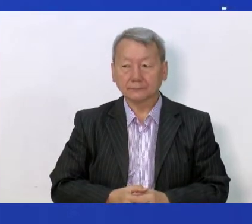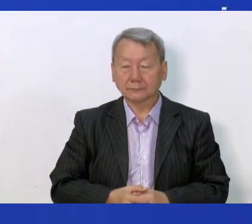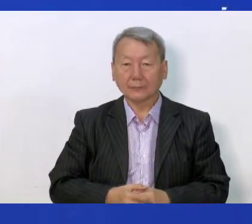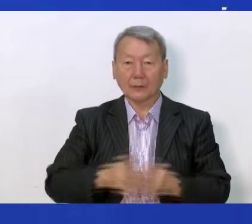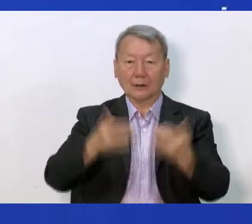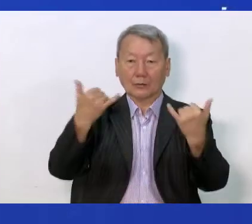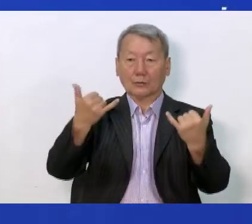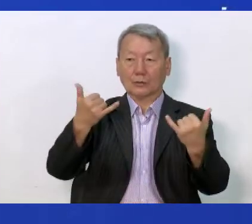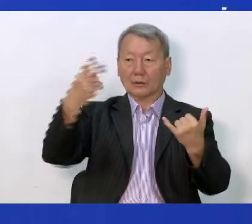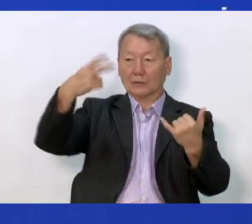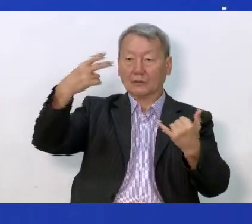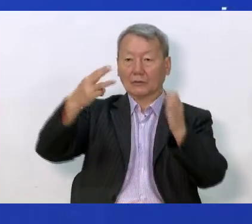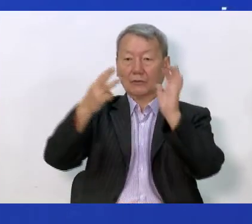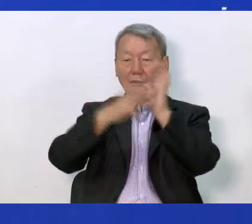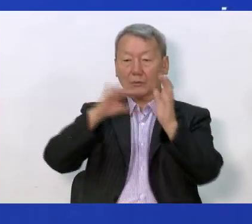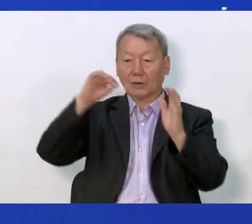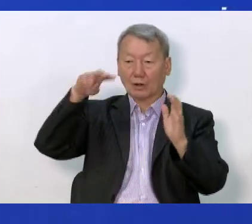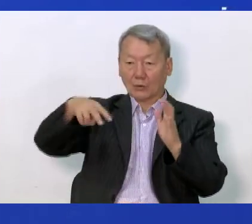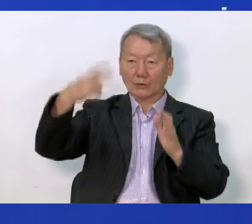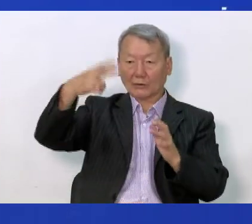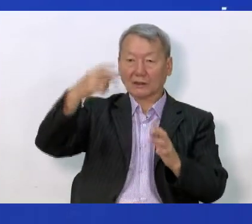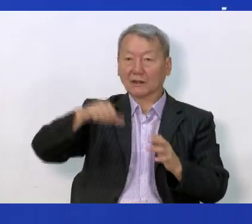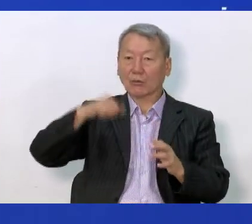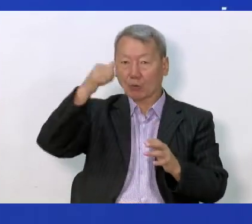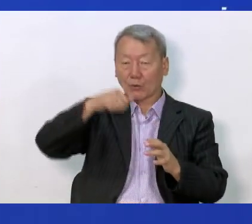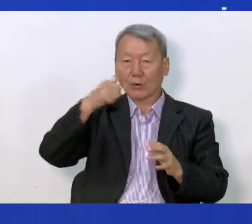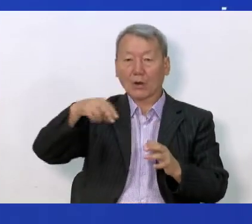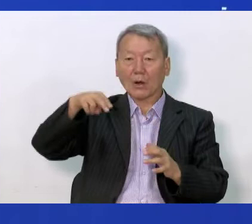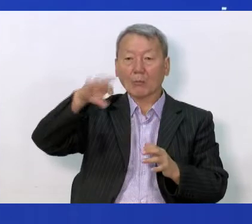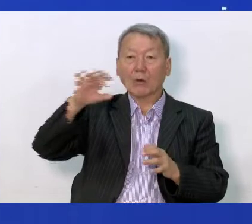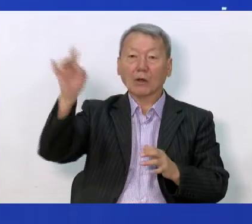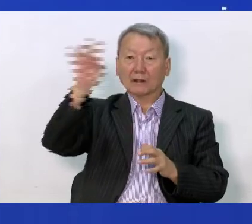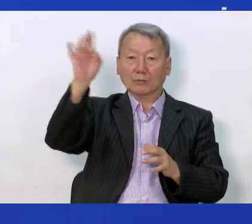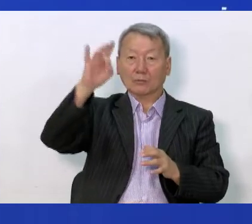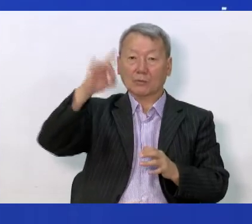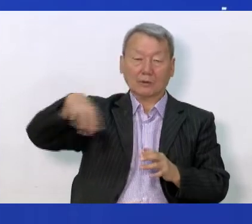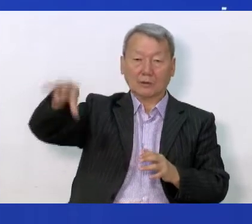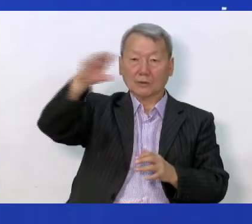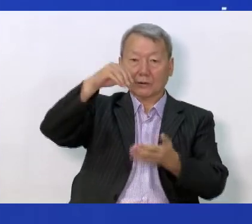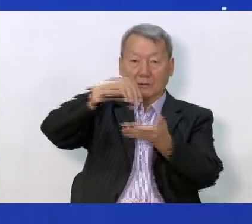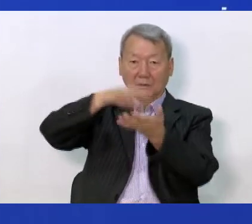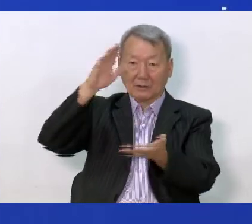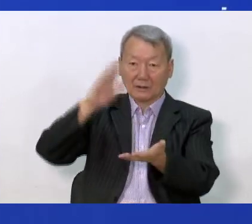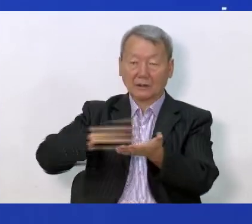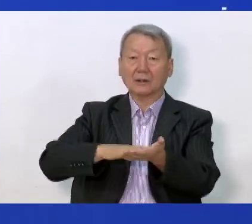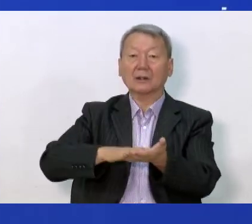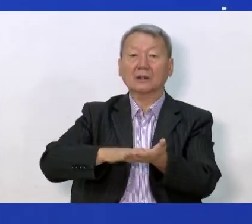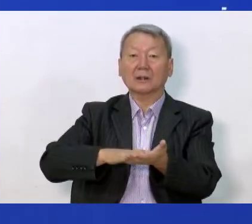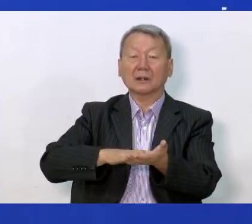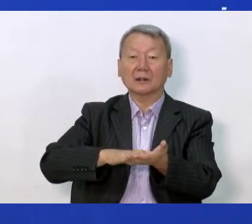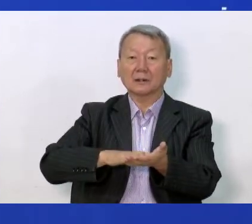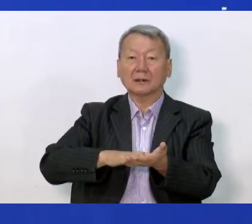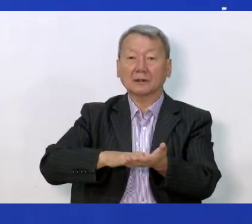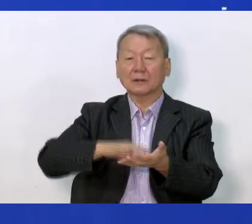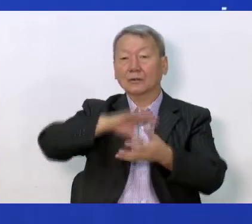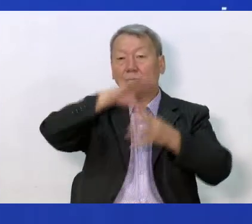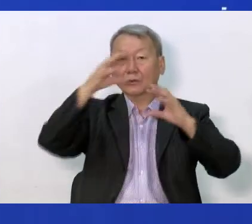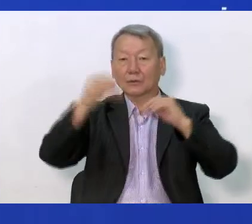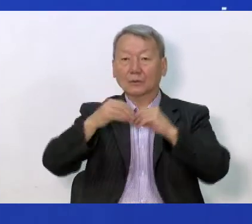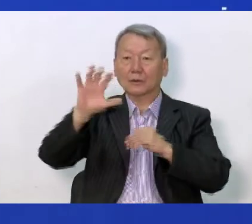На 28 июля 2020 года по республике зарегистрировано